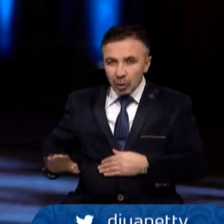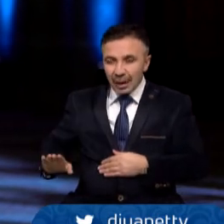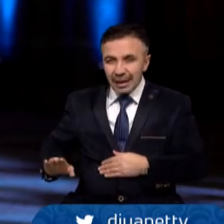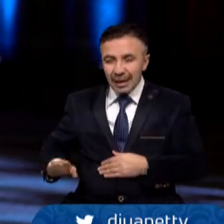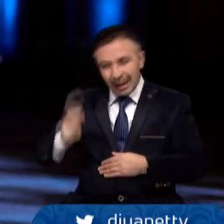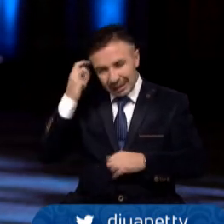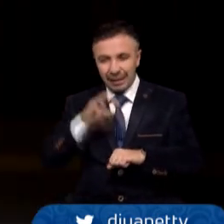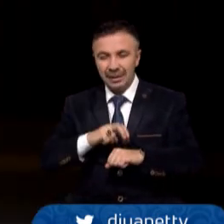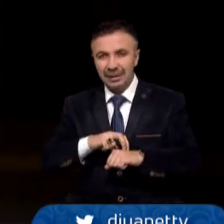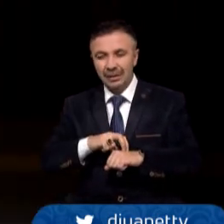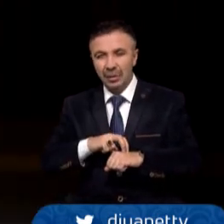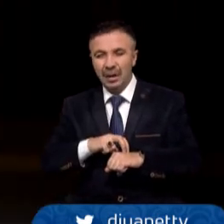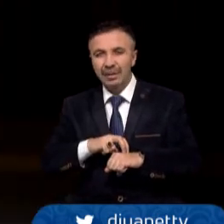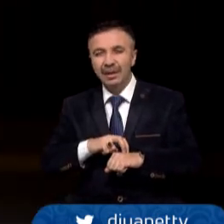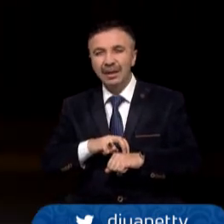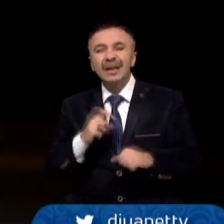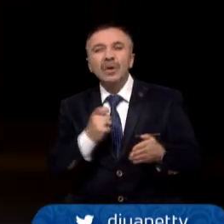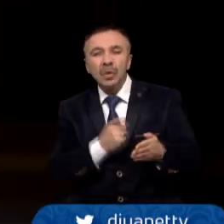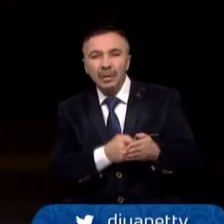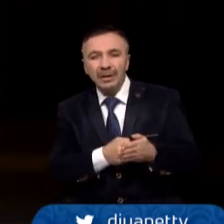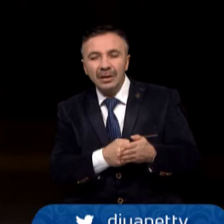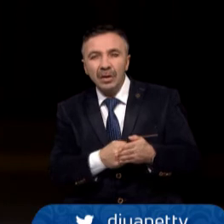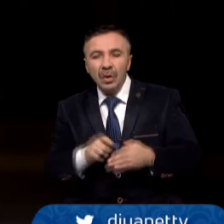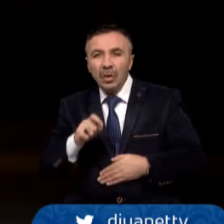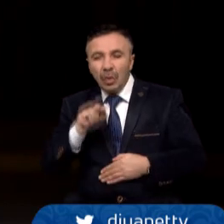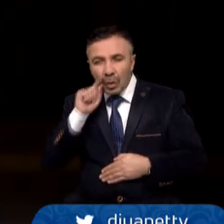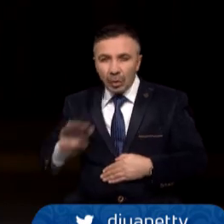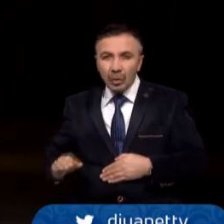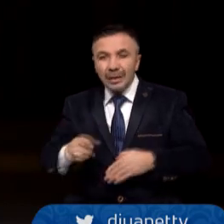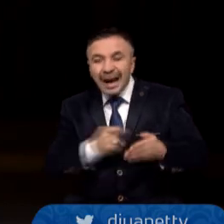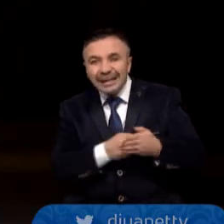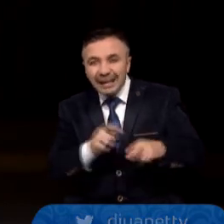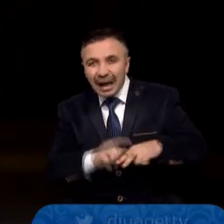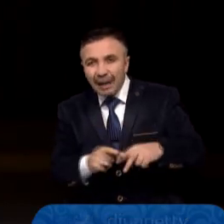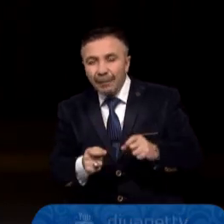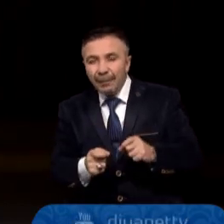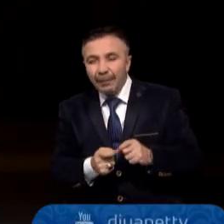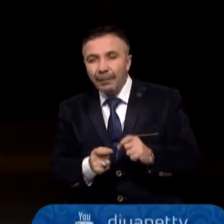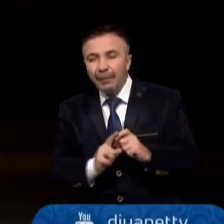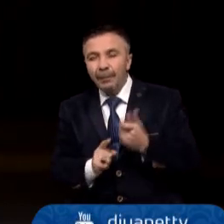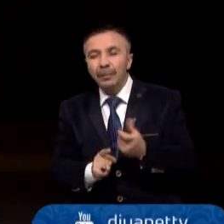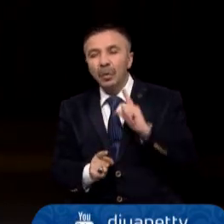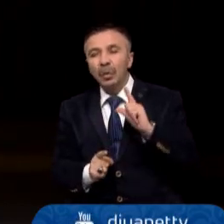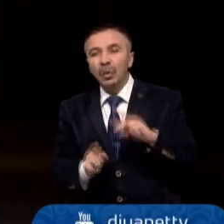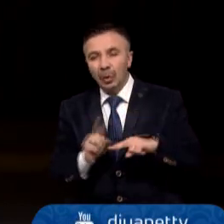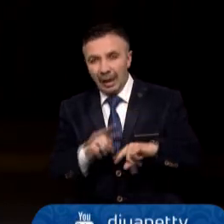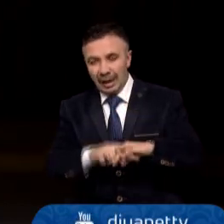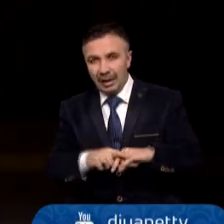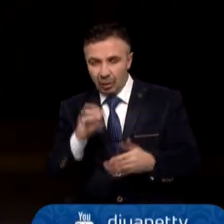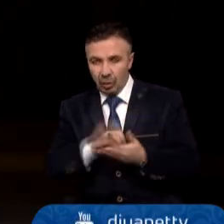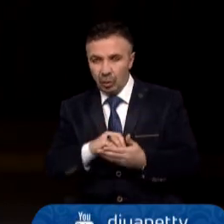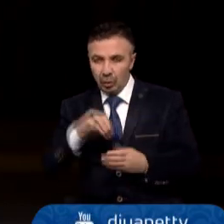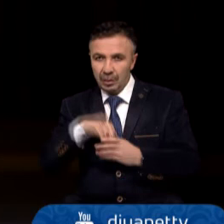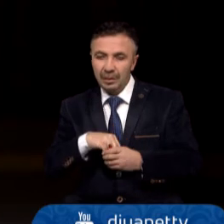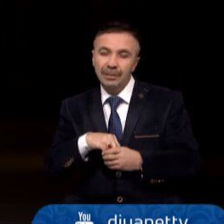ile anılması dır öyle bir ünvandır oğlunun adını Abdullah koyduğu için Abdullah'ın